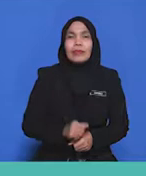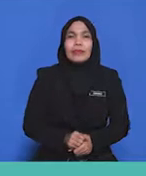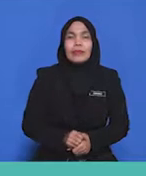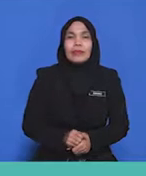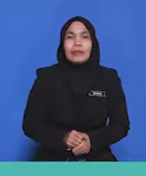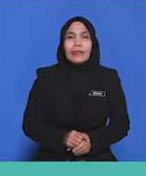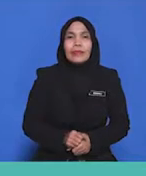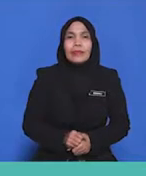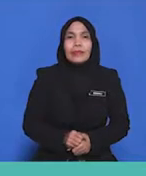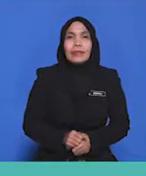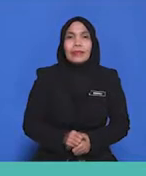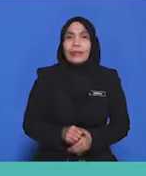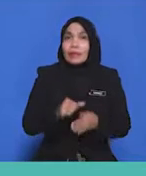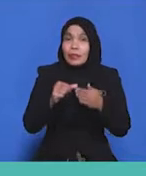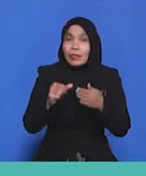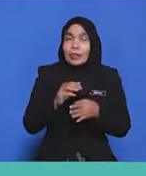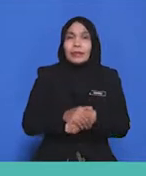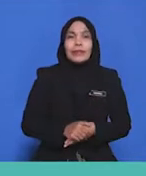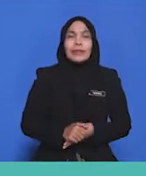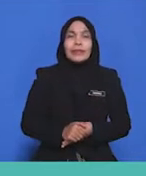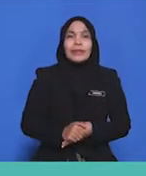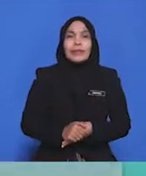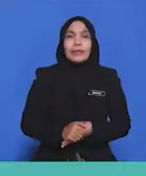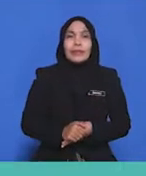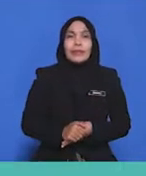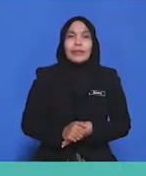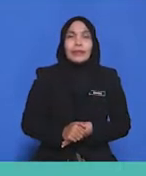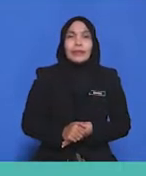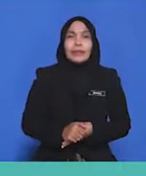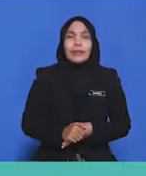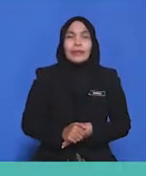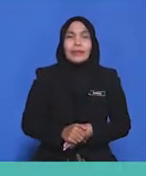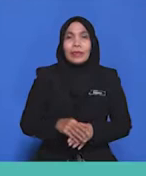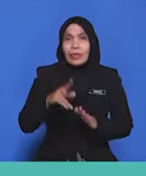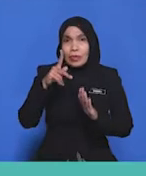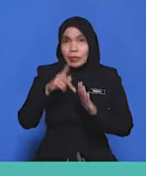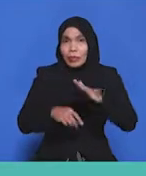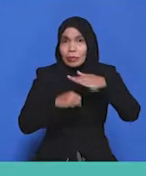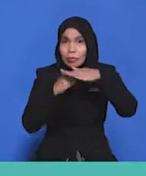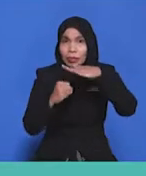Ejen sosial yang terakhir ialah ejen persekitaran.